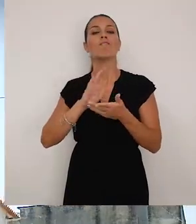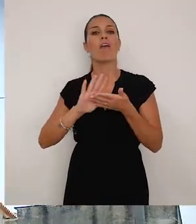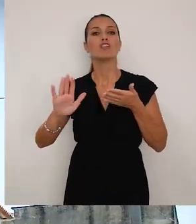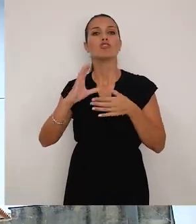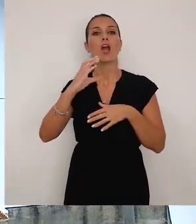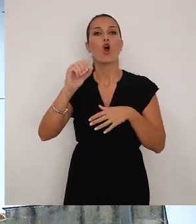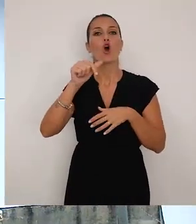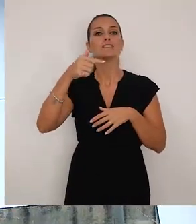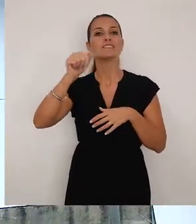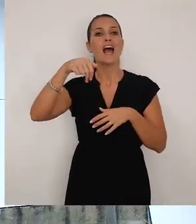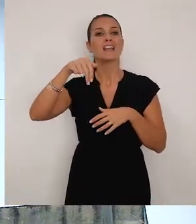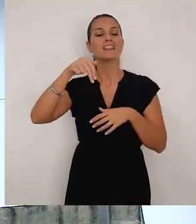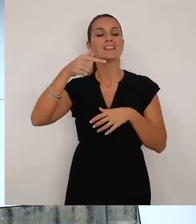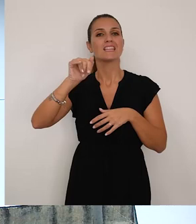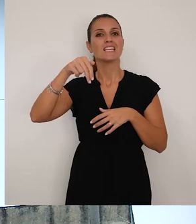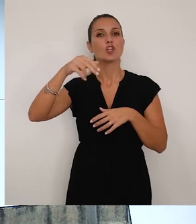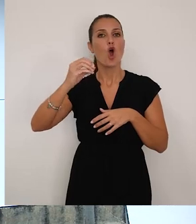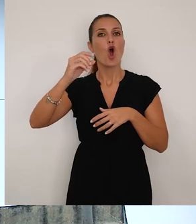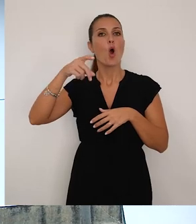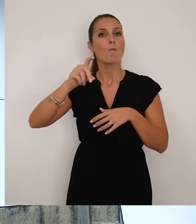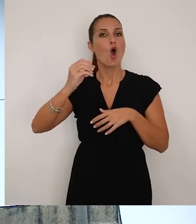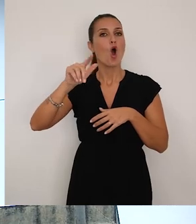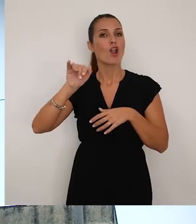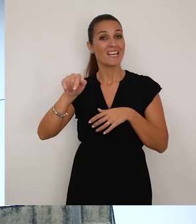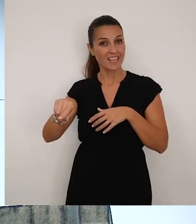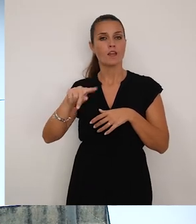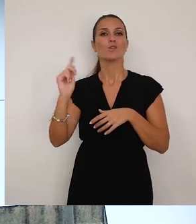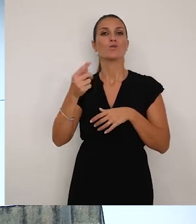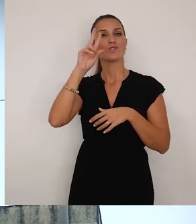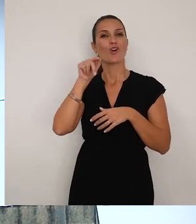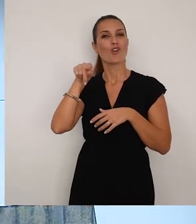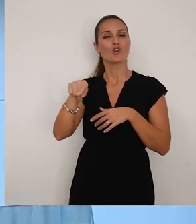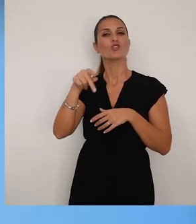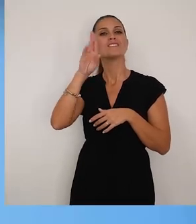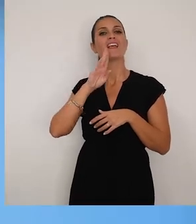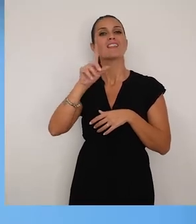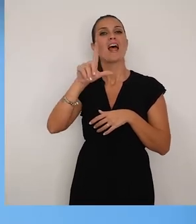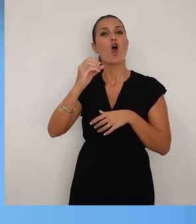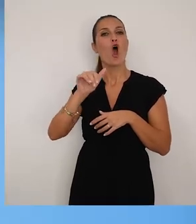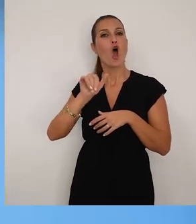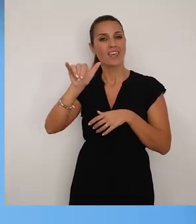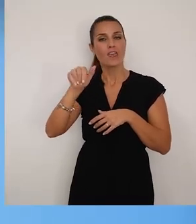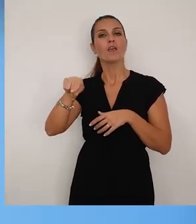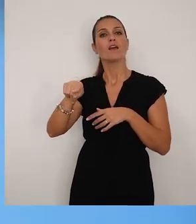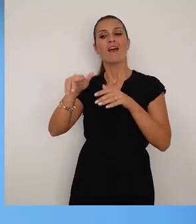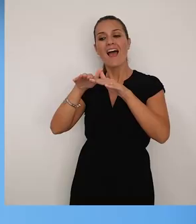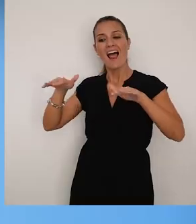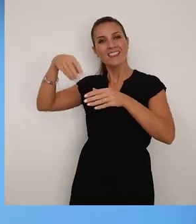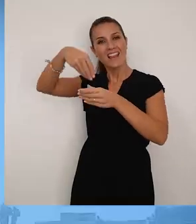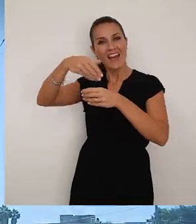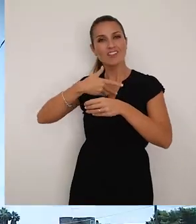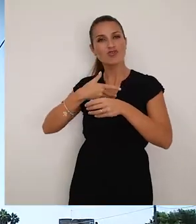Costantinopoli, quest'ultima conosciuta ai molti come Santa Loia, per l'antica presenza dell'altare votivo dedicato al Santo Vescovo